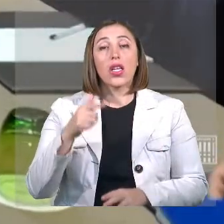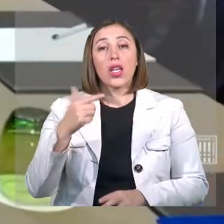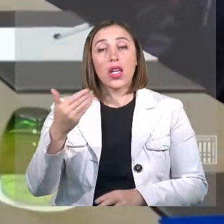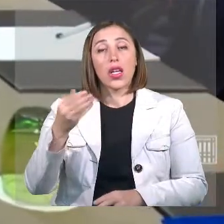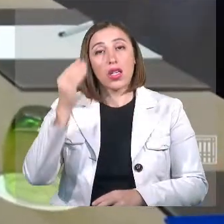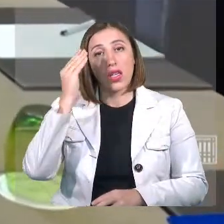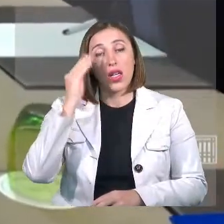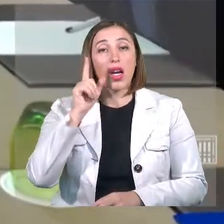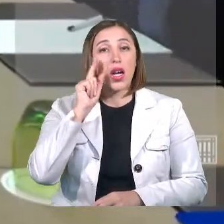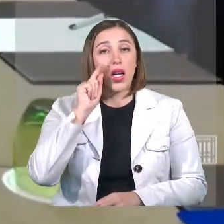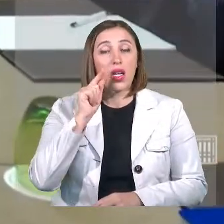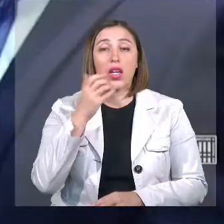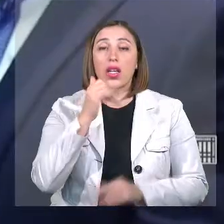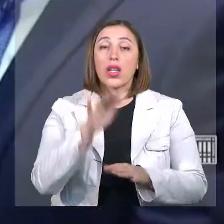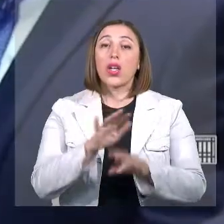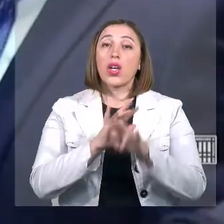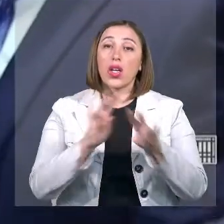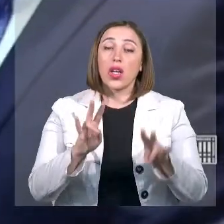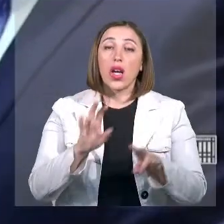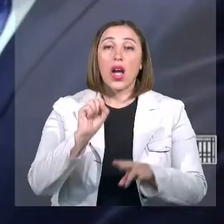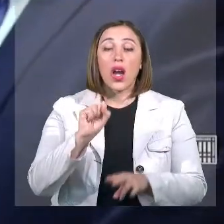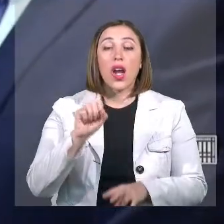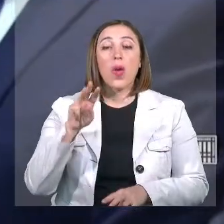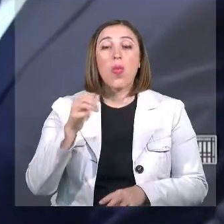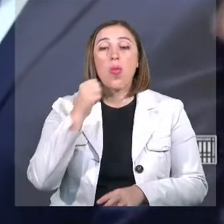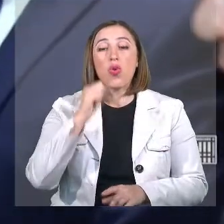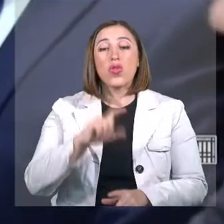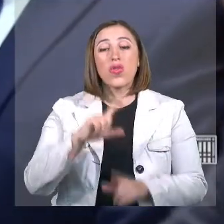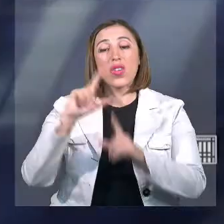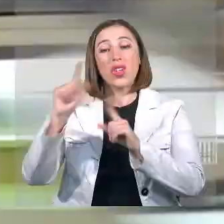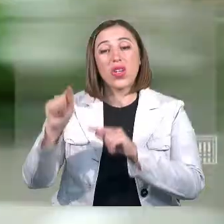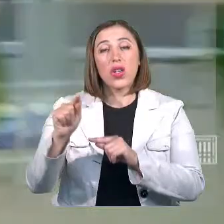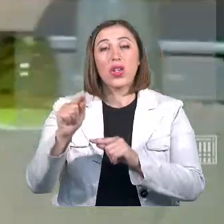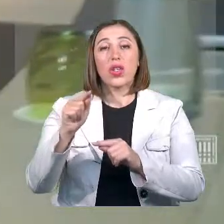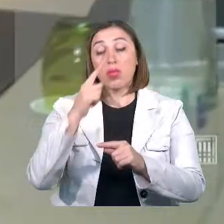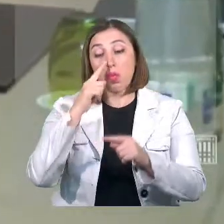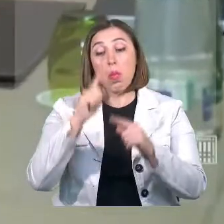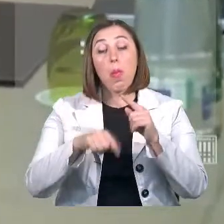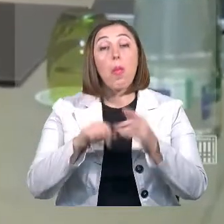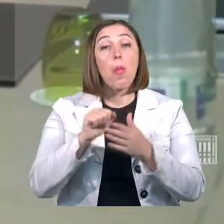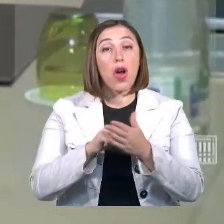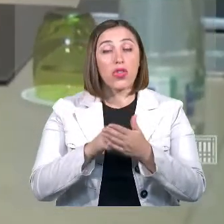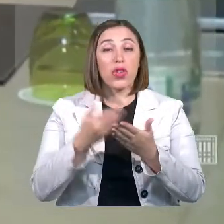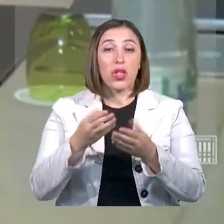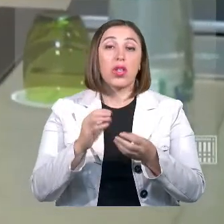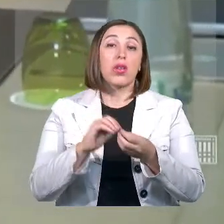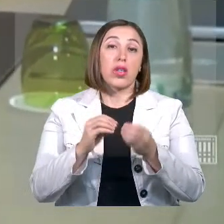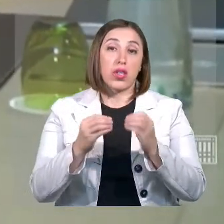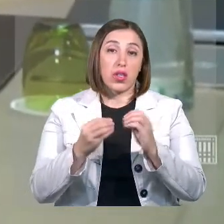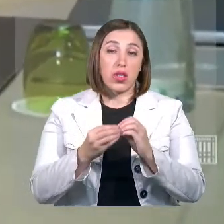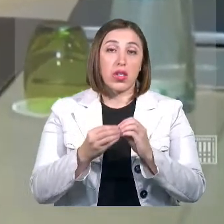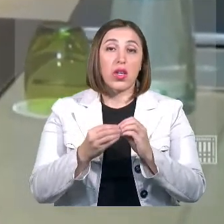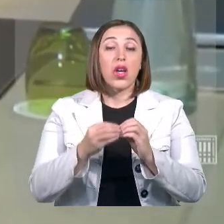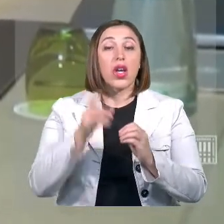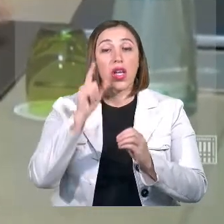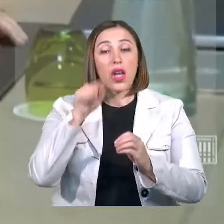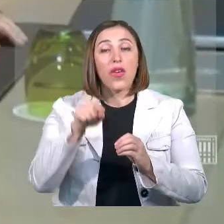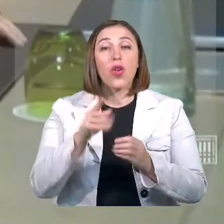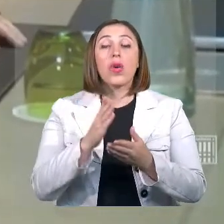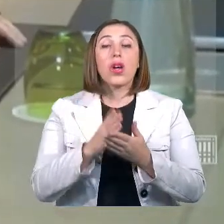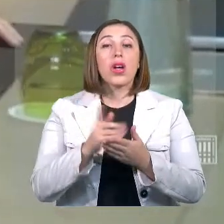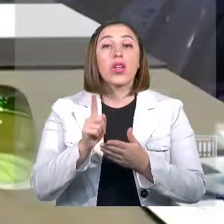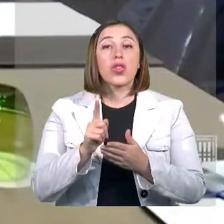Հայաստանի արտգործնախարար Արարատ Միրզոյանի կողմից Մոսկվա կատարելիք այցի չեղարկման պատճառը հենց այդ է։ Երևանում կա անկալում, որ ոչ